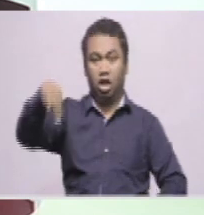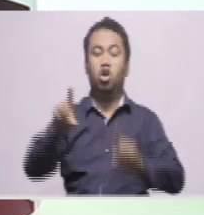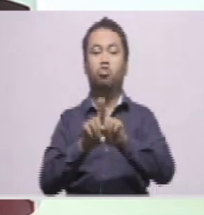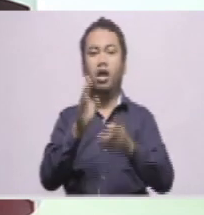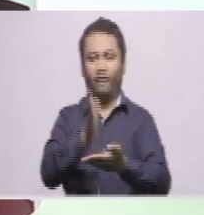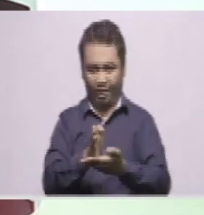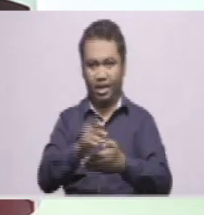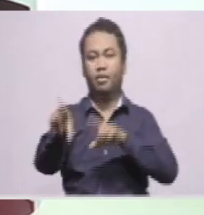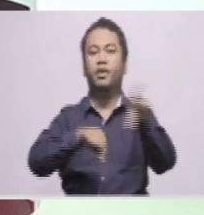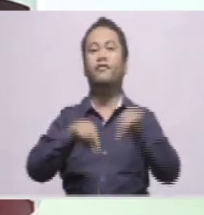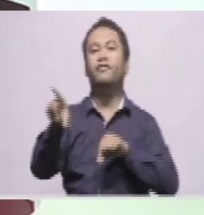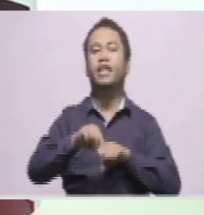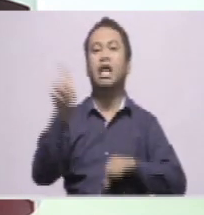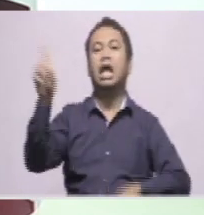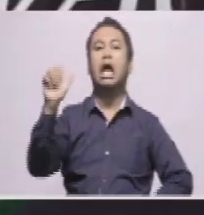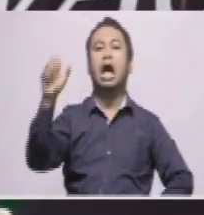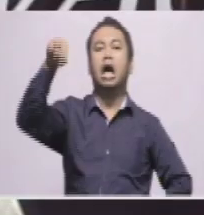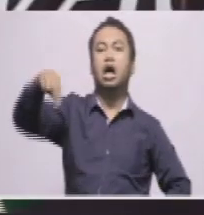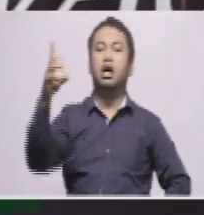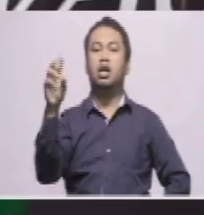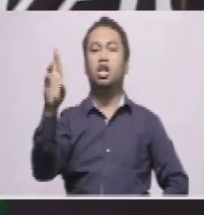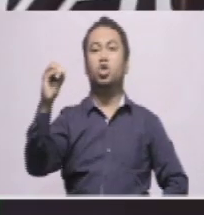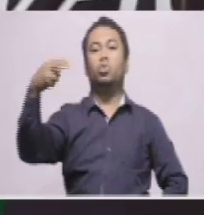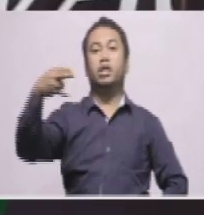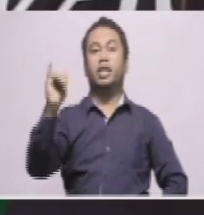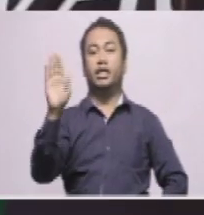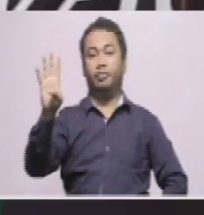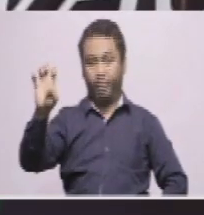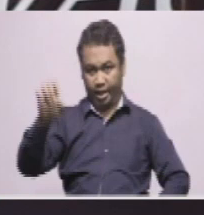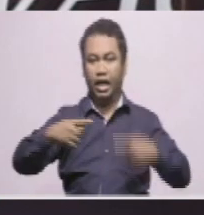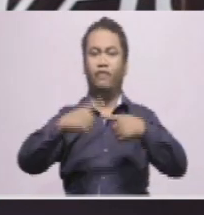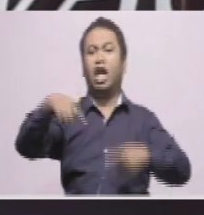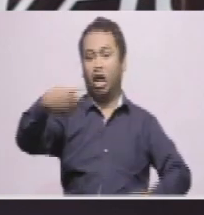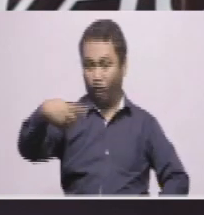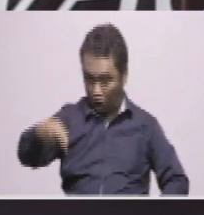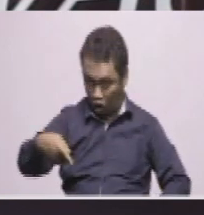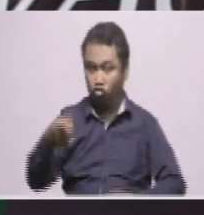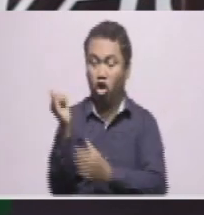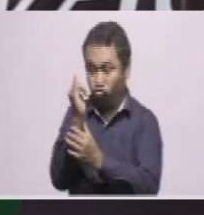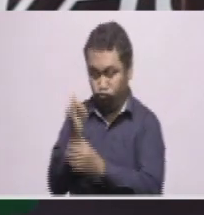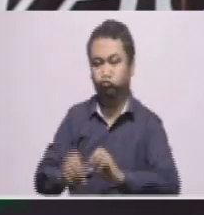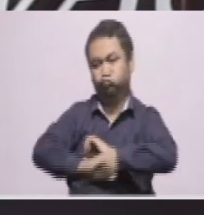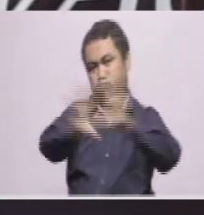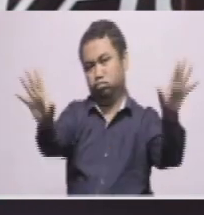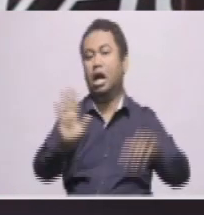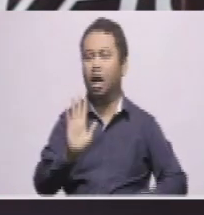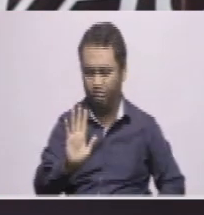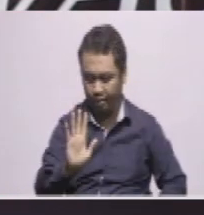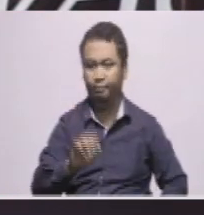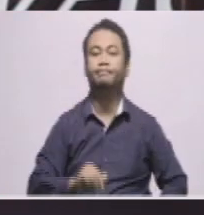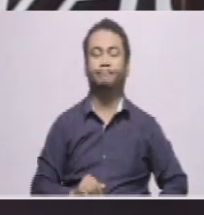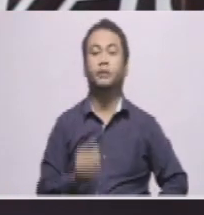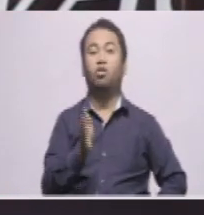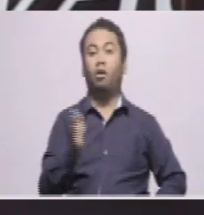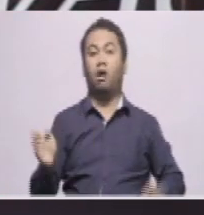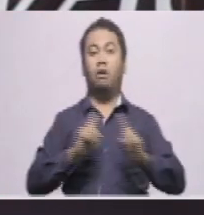Androibe hoarahintsika atao anatin'ny fampalalam-baovao ihany rehefa avy eo ny mikasika izay rehefa vonina ny sary sy ny feo fa mikasika ny fitandrona